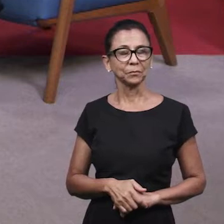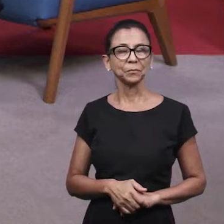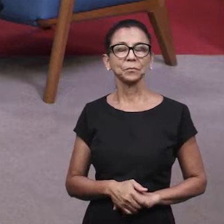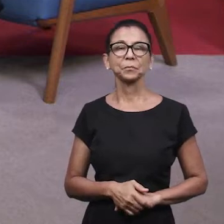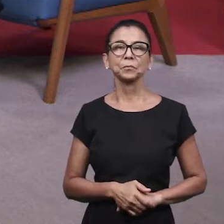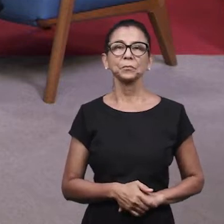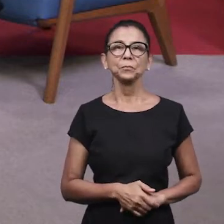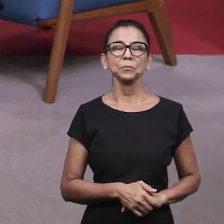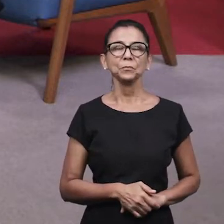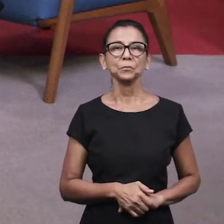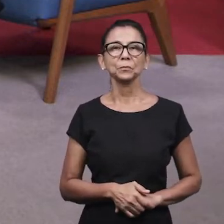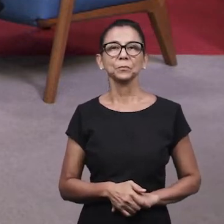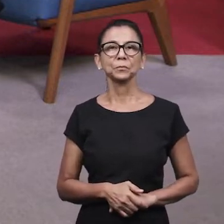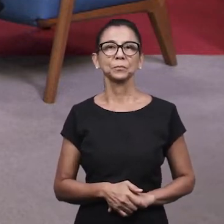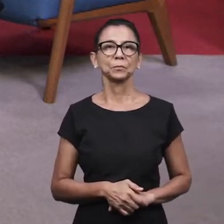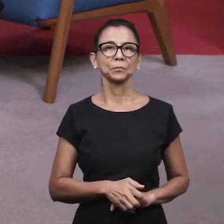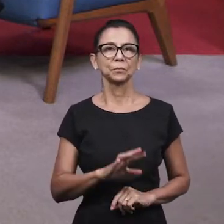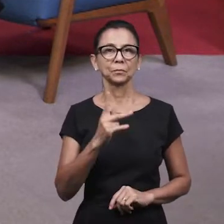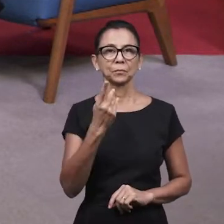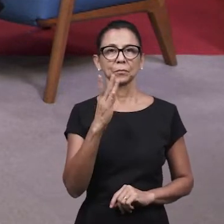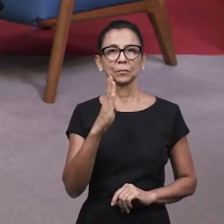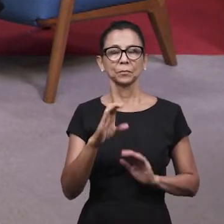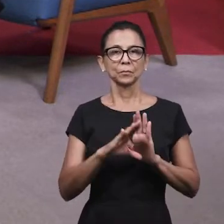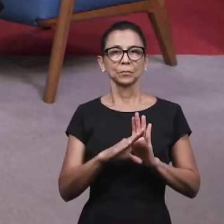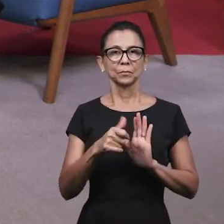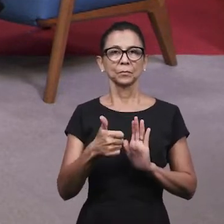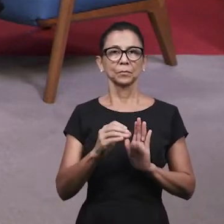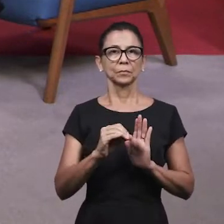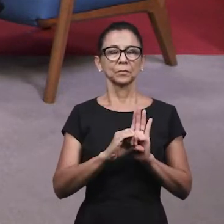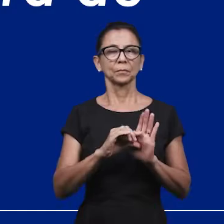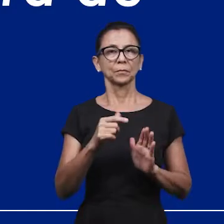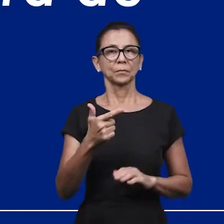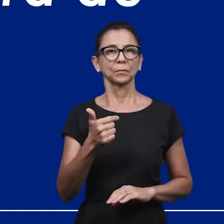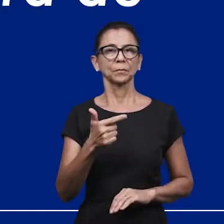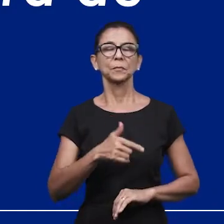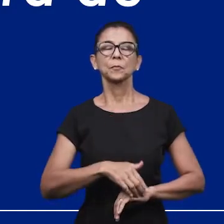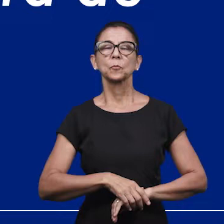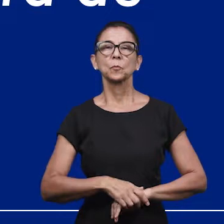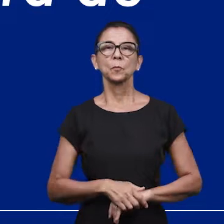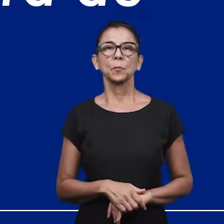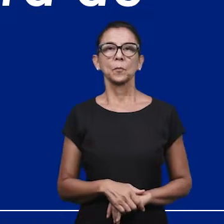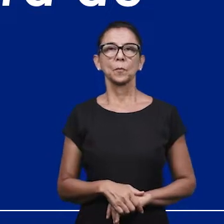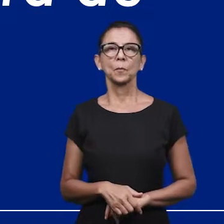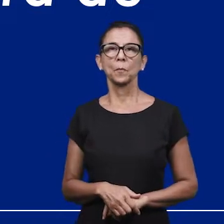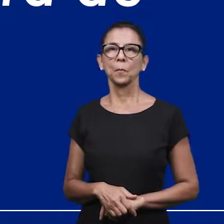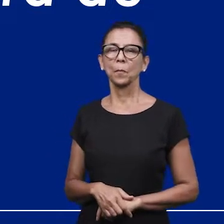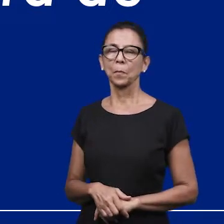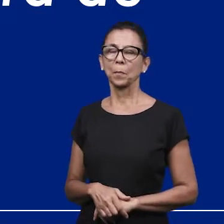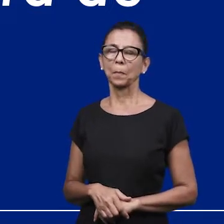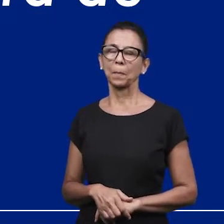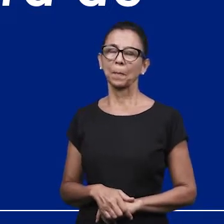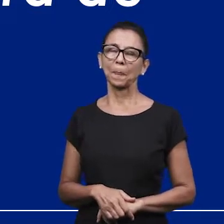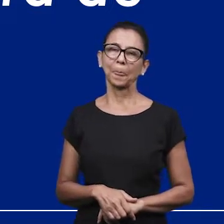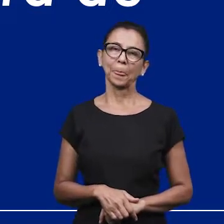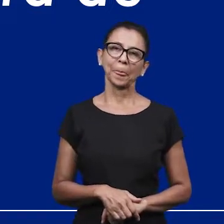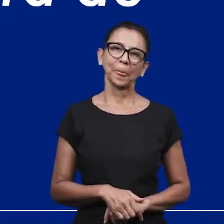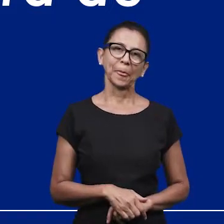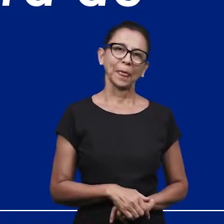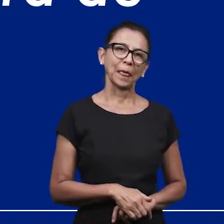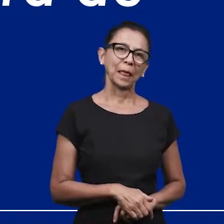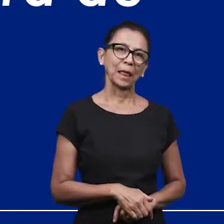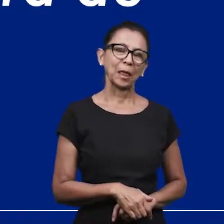allons lire un texte hébreu 10, 12 qui nous dit, mais c'est lui, en ayant offert un seul